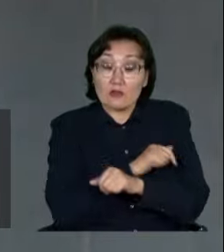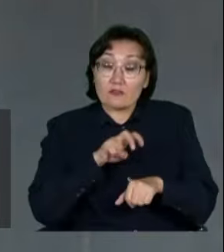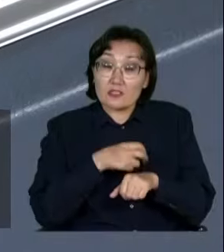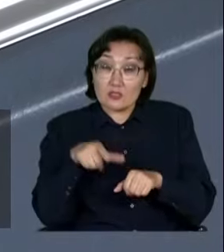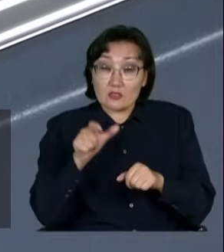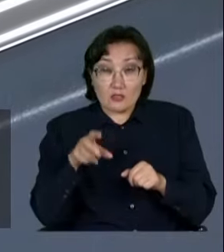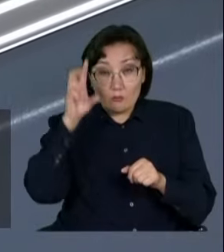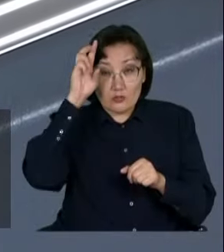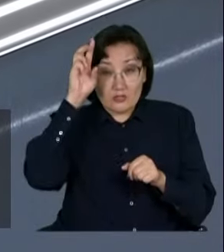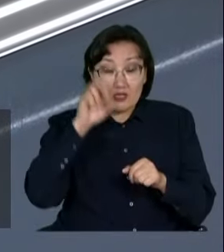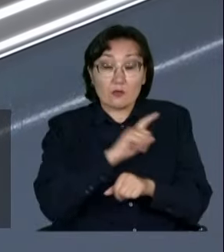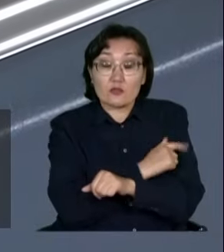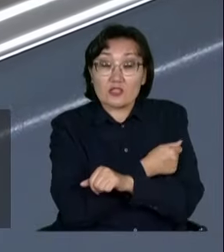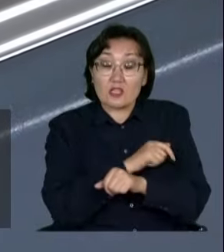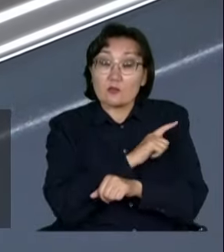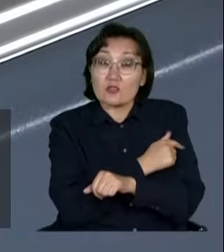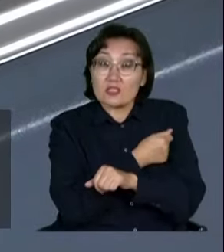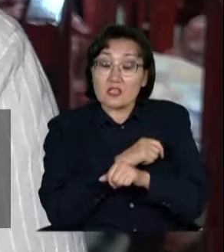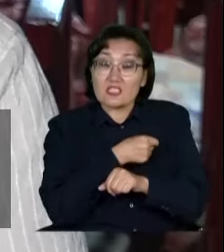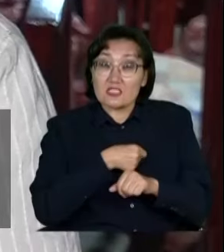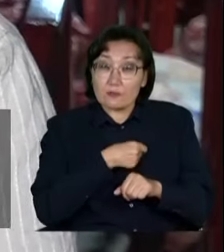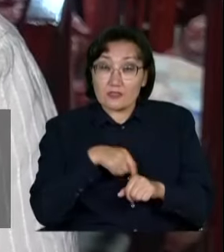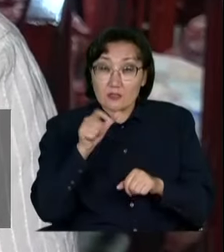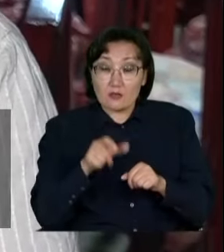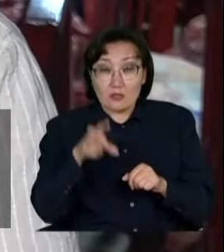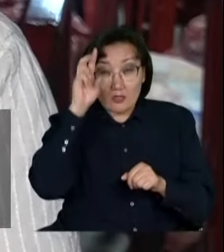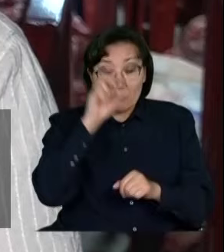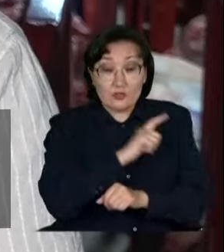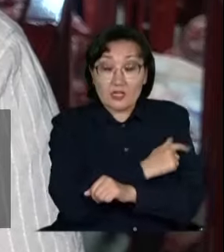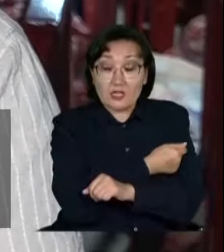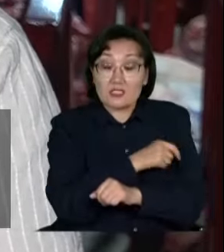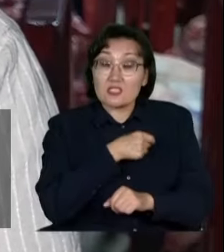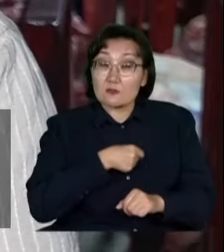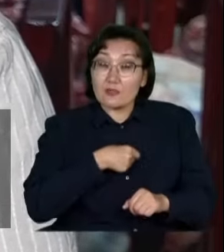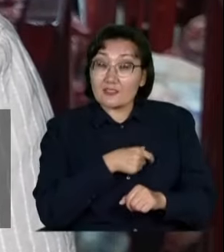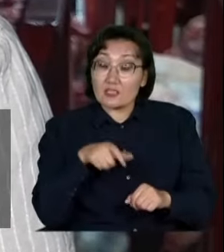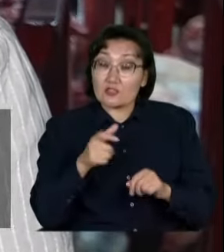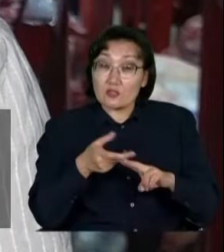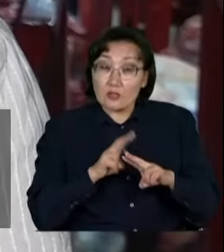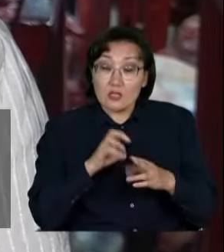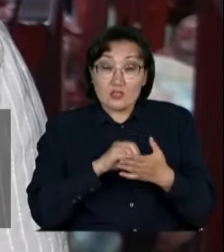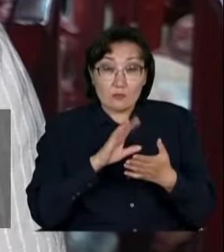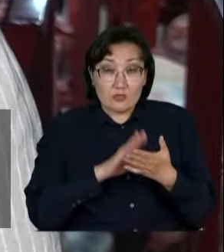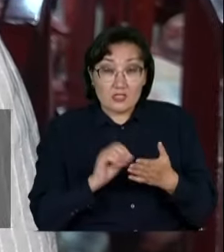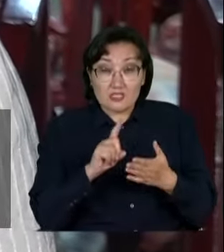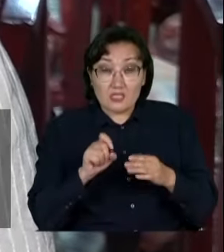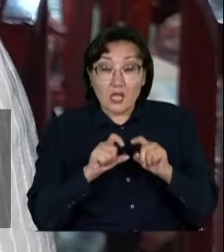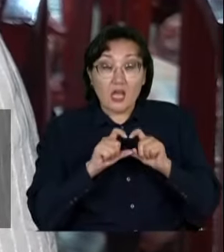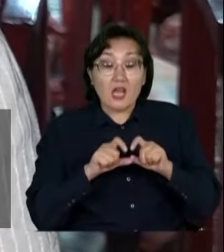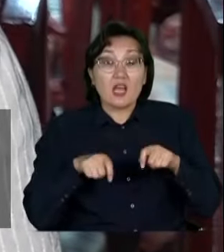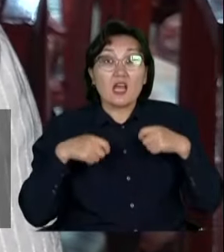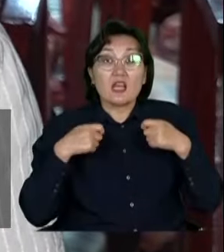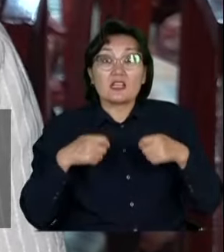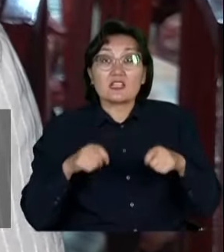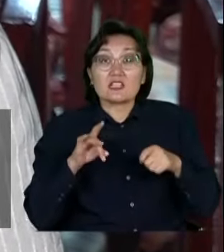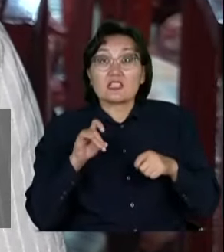и государственных ветеринарно-санитарных инспекторов. Государственные ветеринарные инспектора, которые закреплены за рынком, они